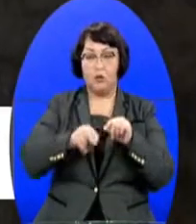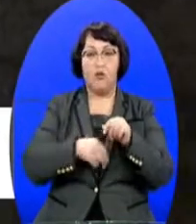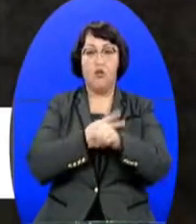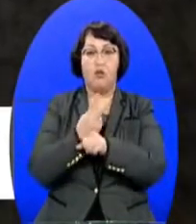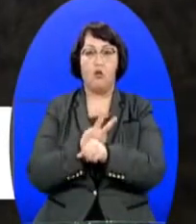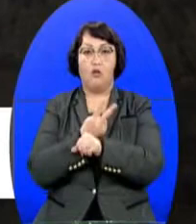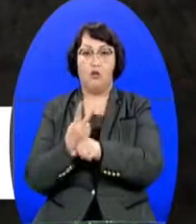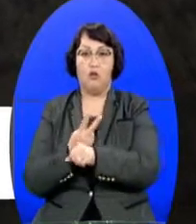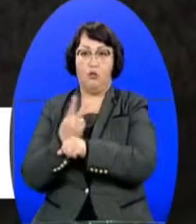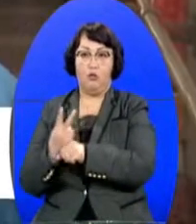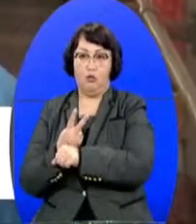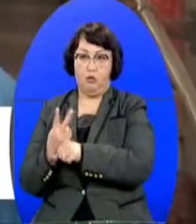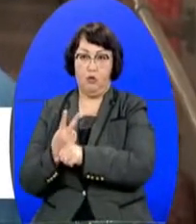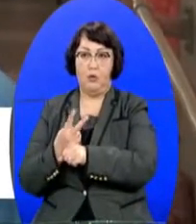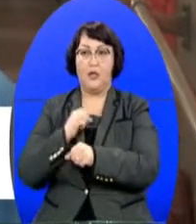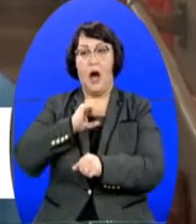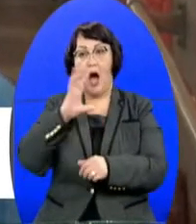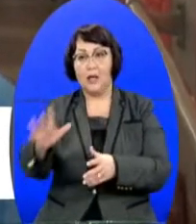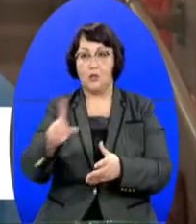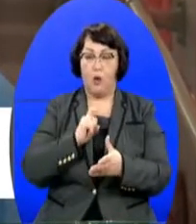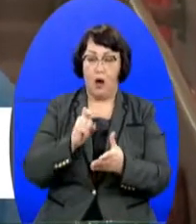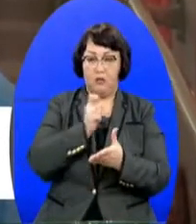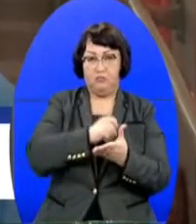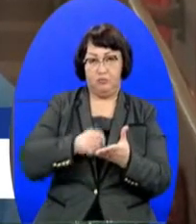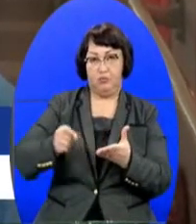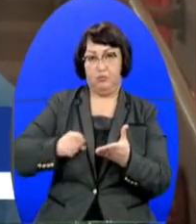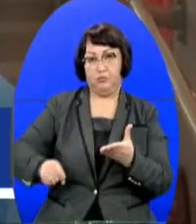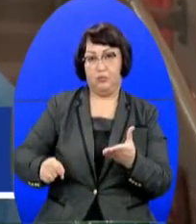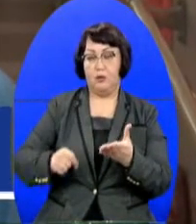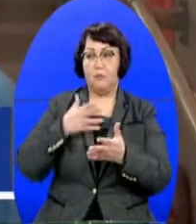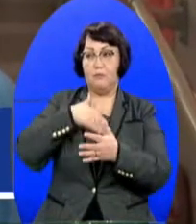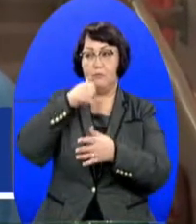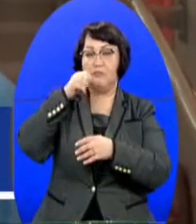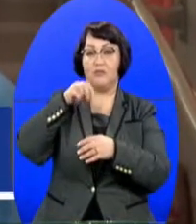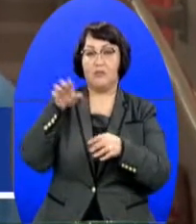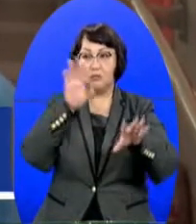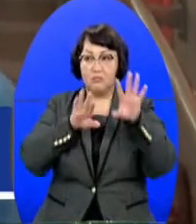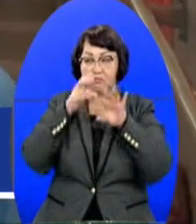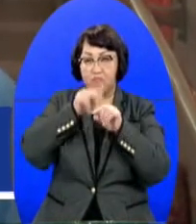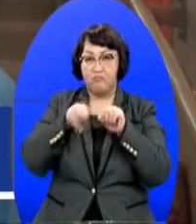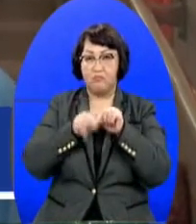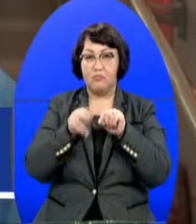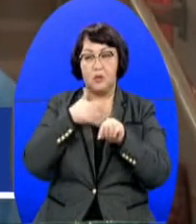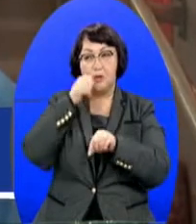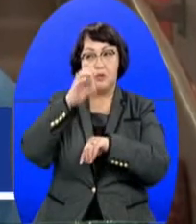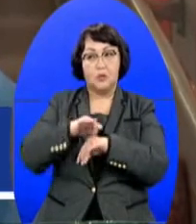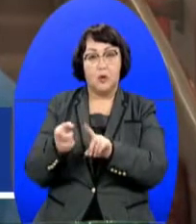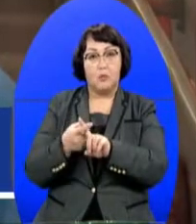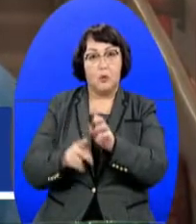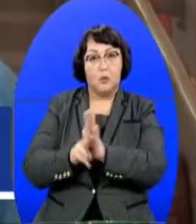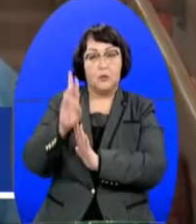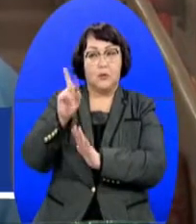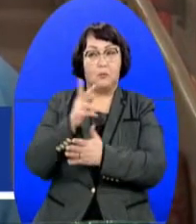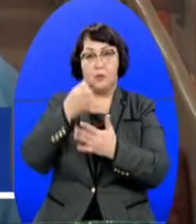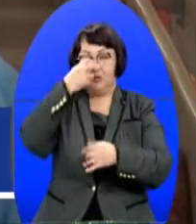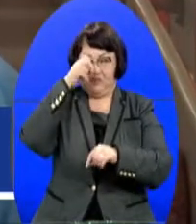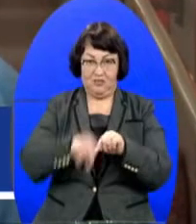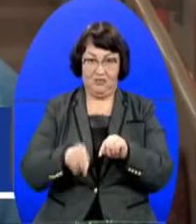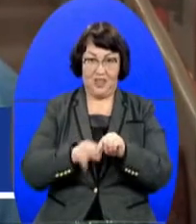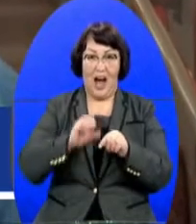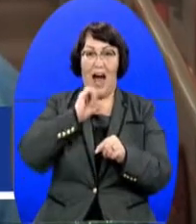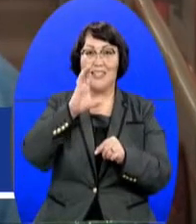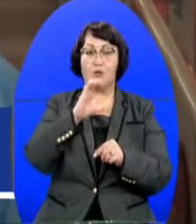асуумж авч байна. 272 дугаар галт тэргэнд бид хэд үзлэг тандалтыг хийлээ. А энэ тохиолдолд бол одоо